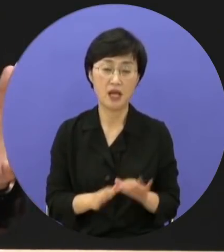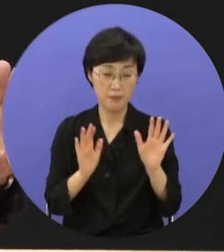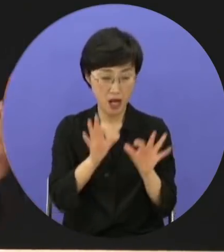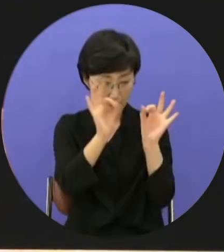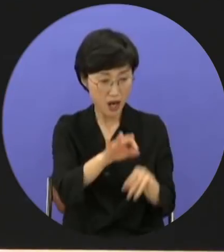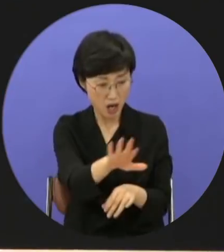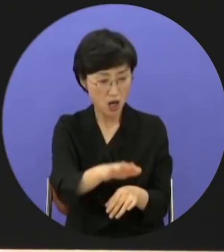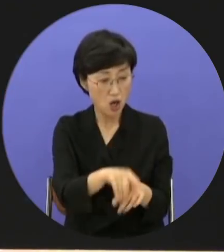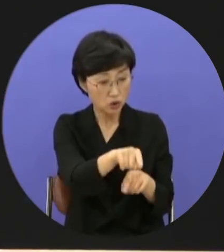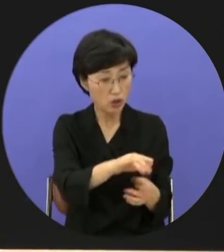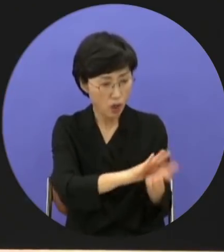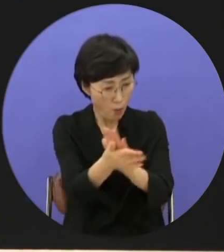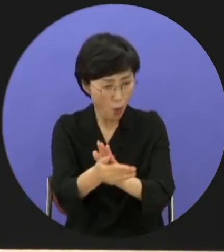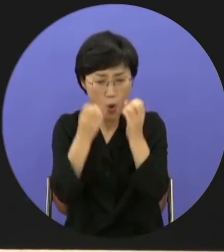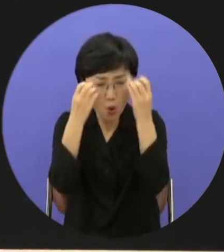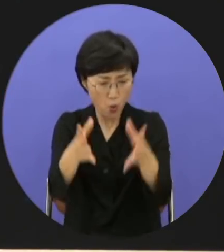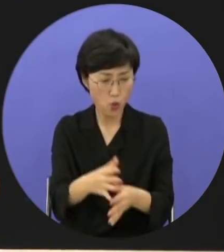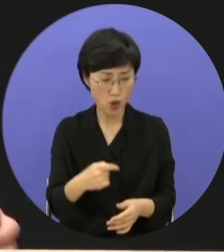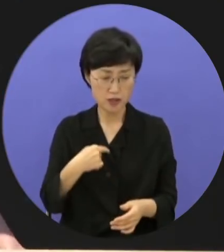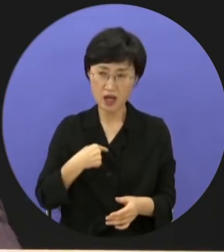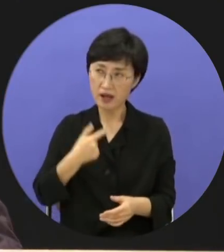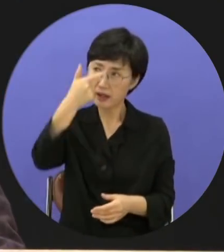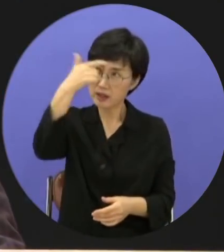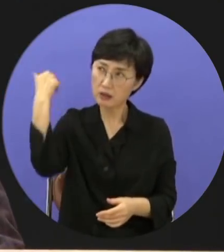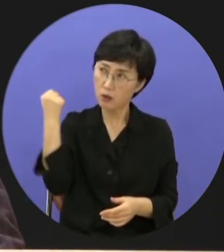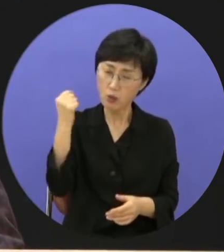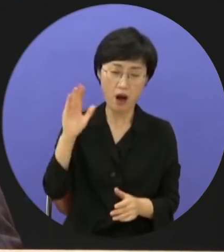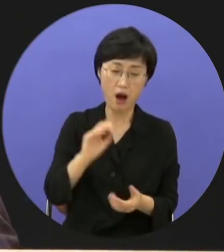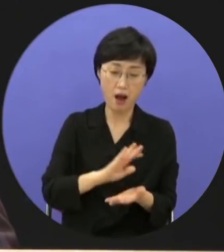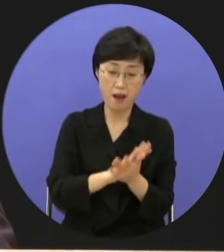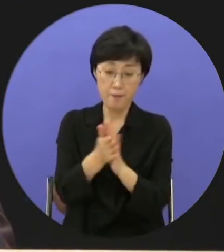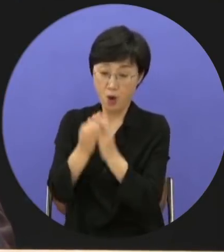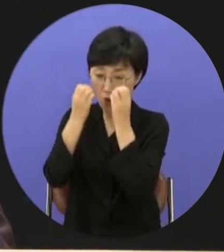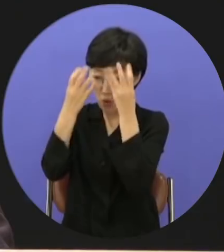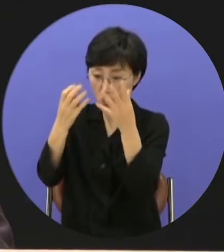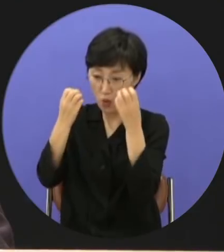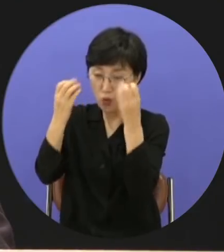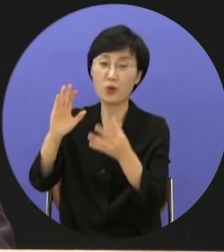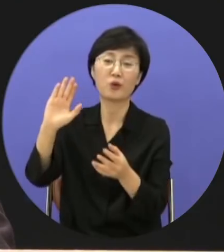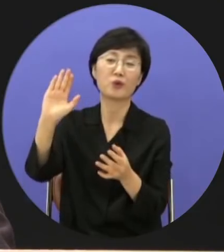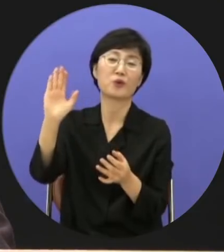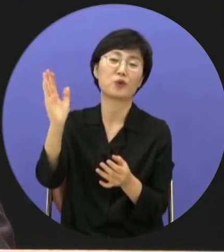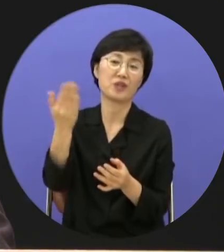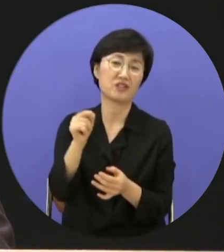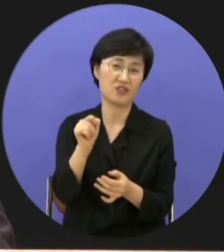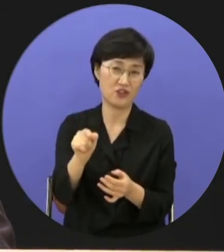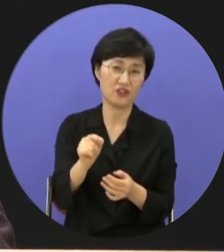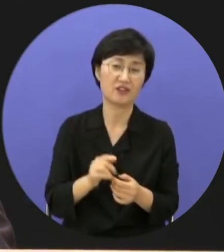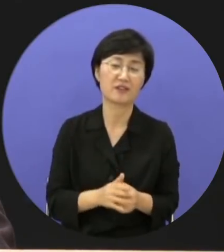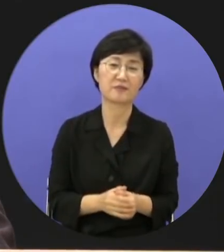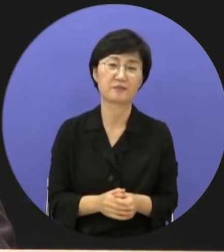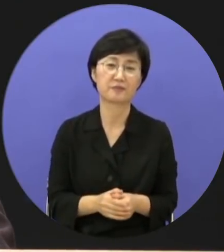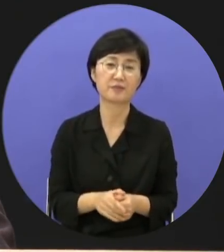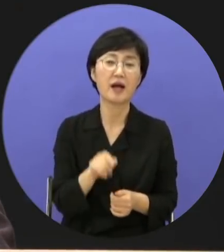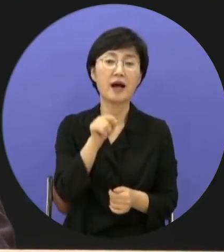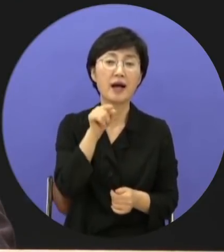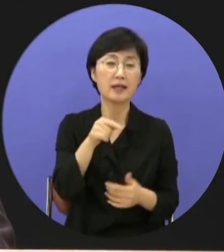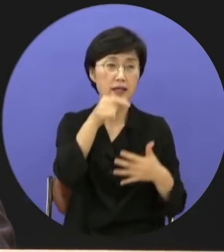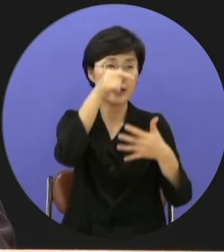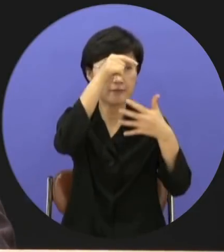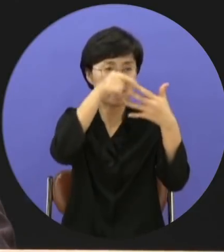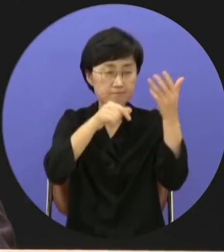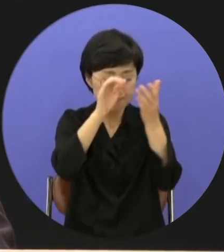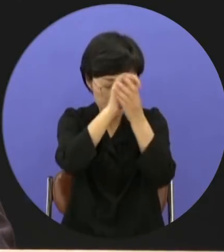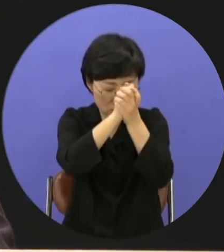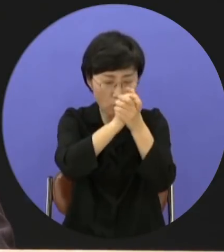것이 되었도다 완전히 내가 변해지는 거요. Behold, you are completely new, a new creation. 이 기도를 여러분